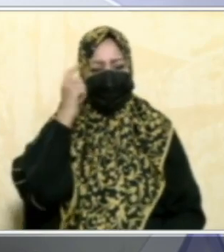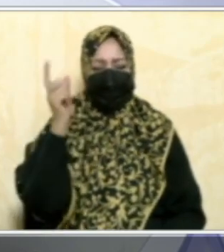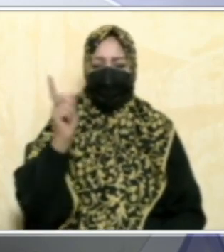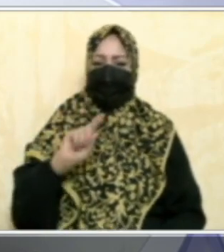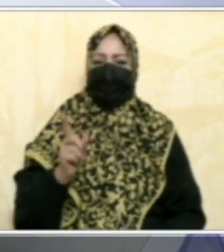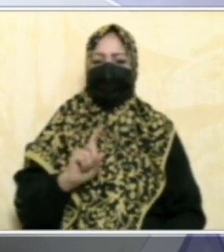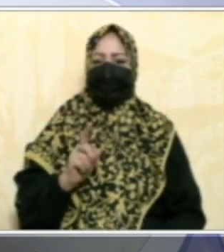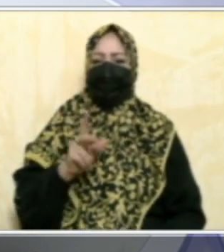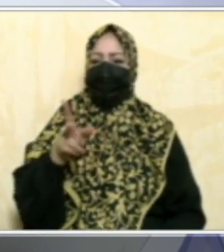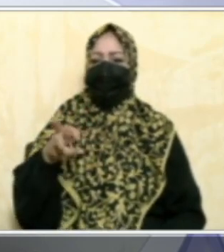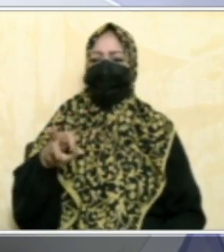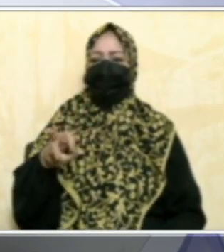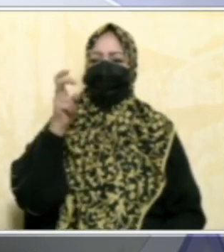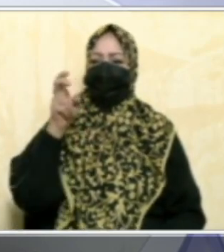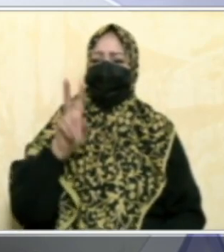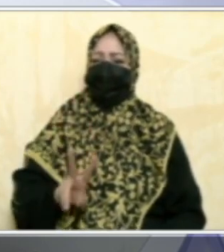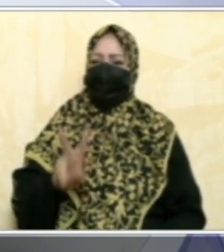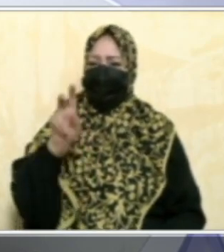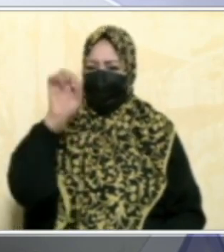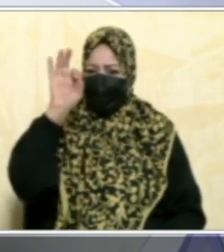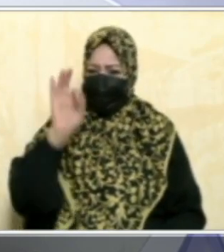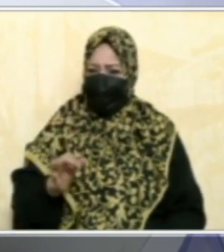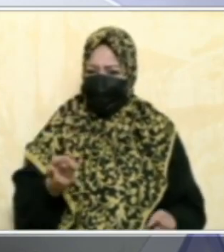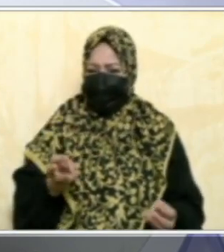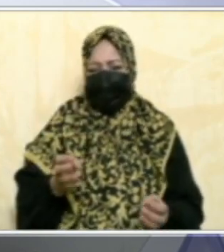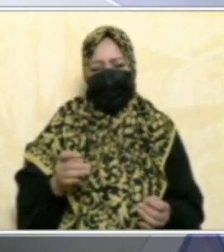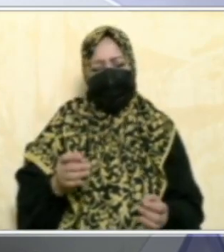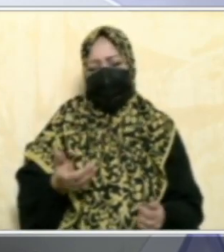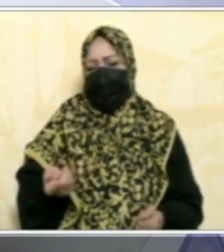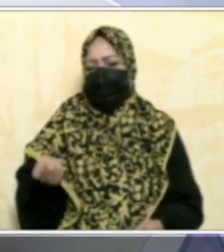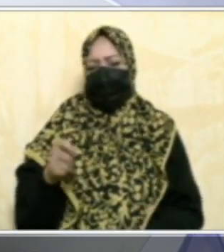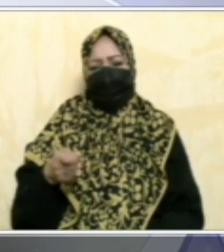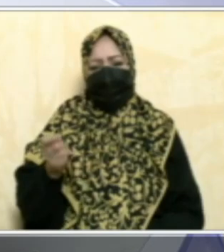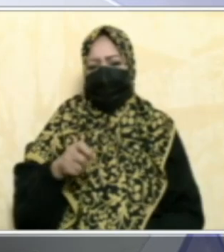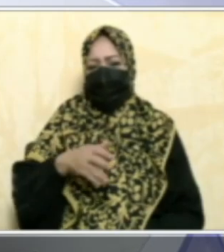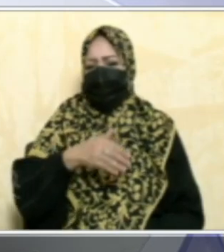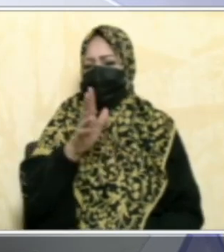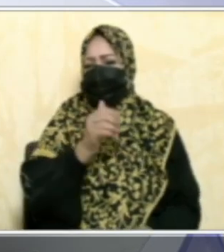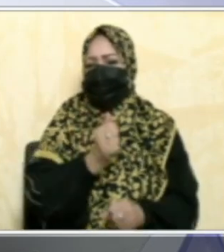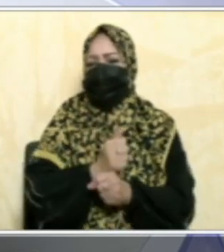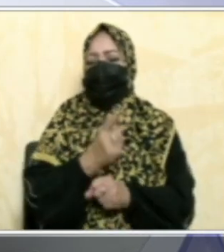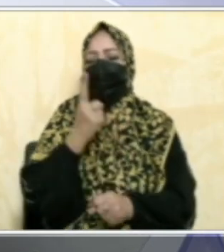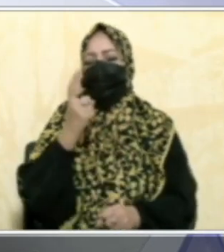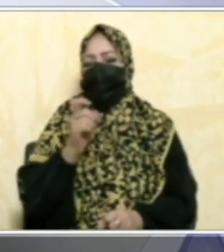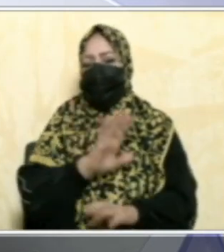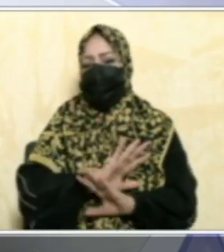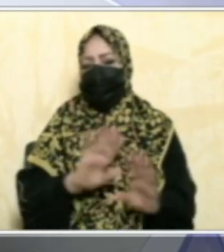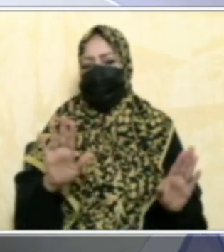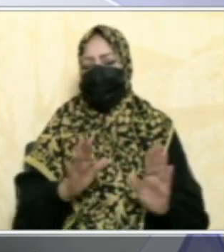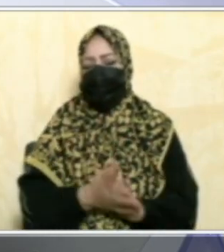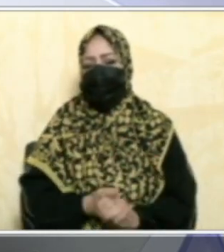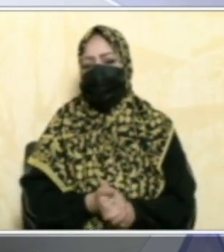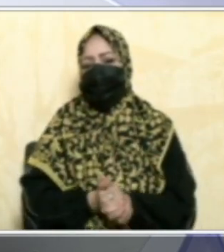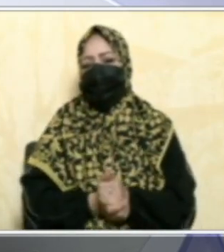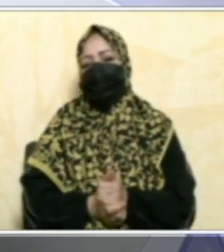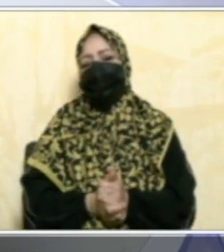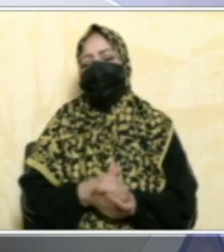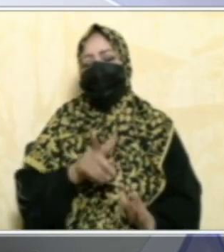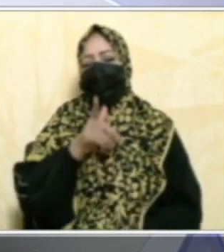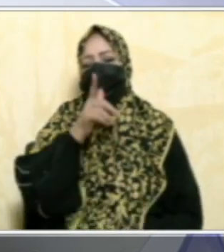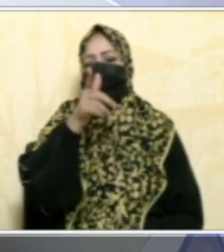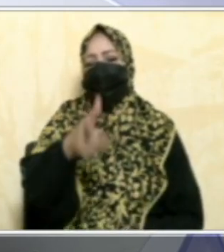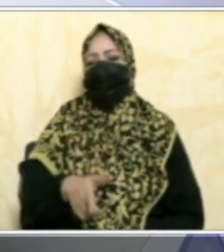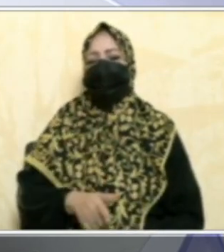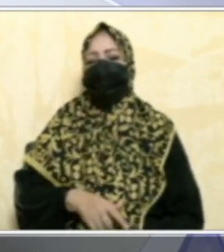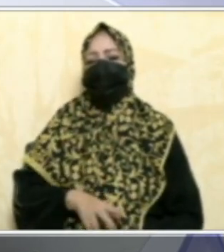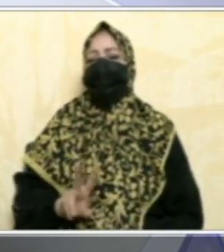أشياء كثيرة، المقصود كثرة الاستغفار، لكن هو الذي ورد أكثر من 70 مرة. يقول